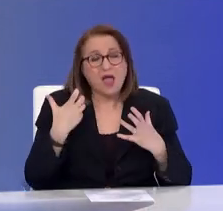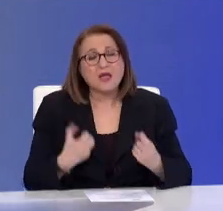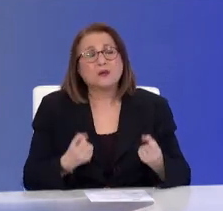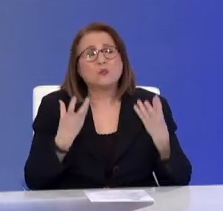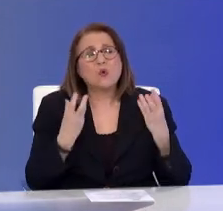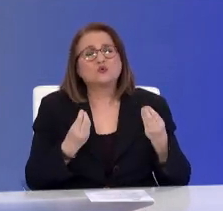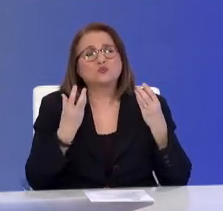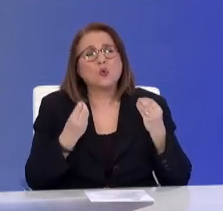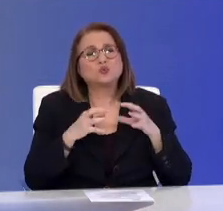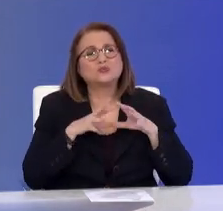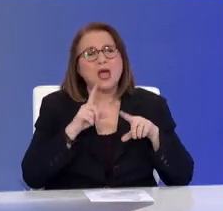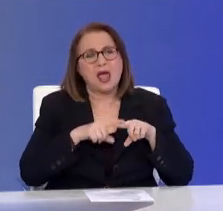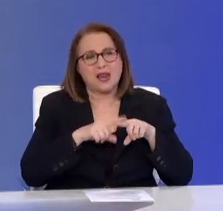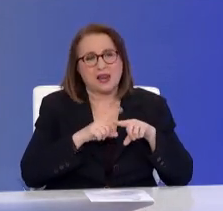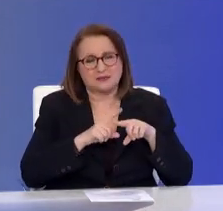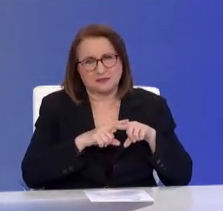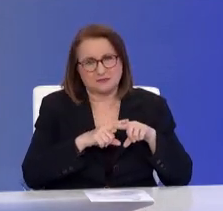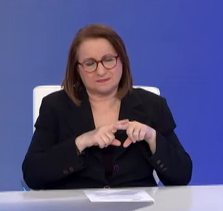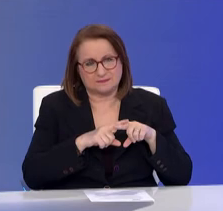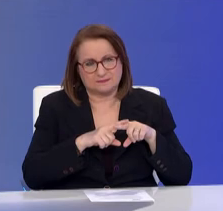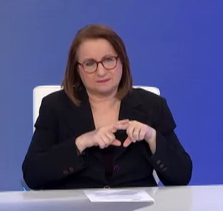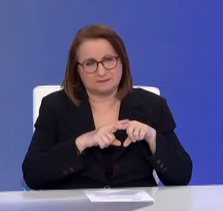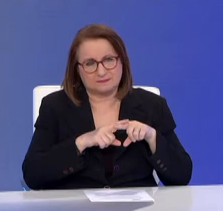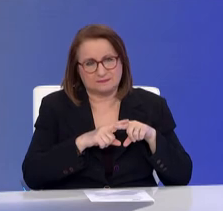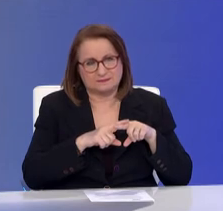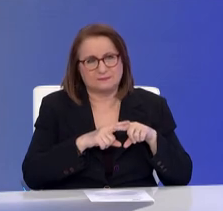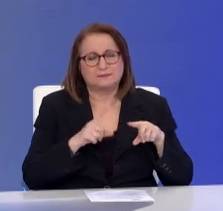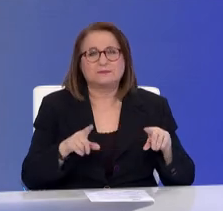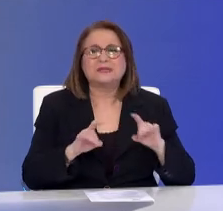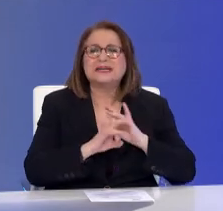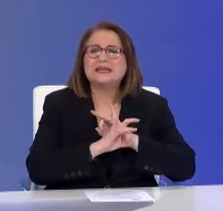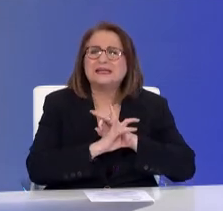δεν μπορεί να εκφράσει